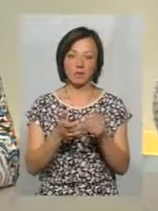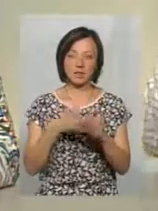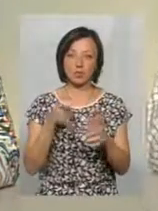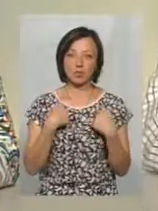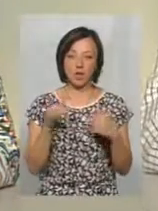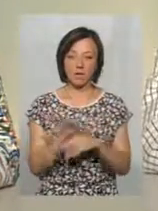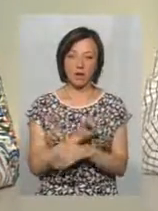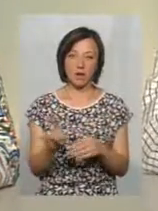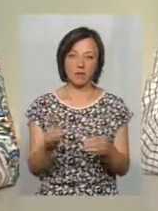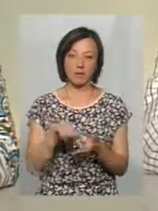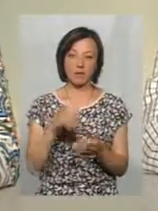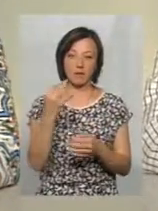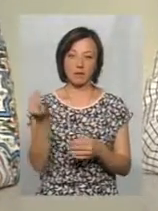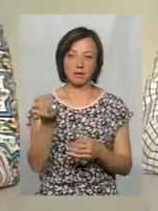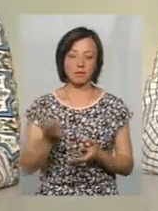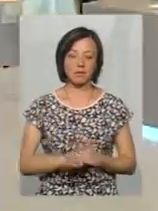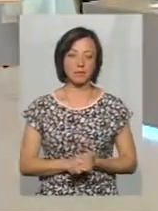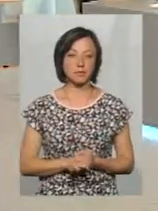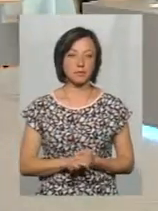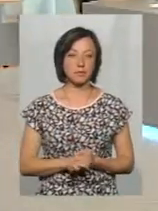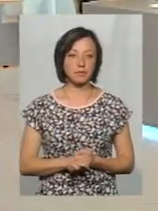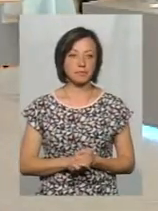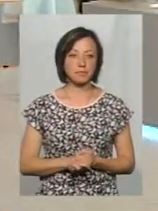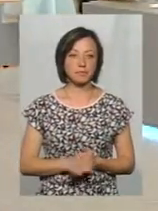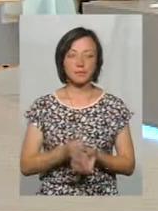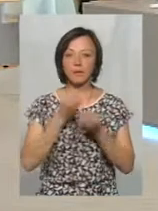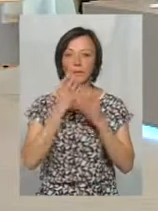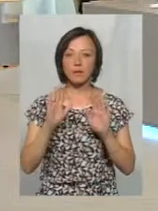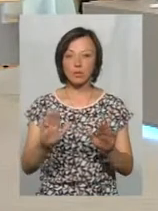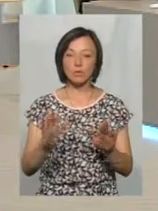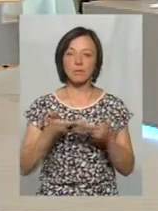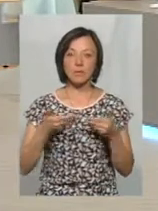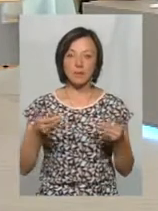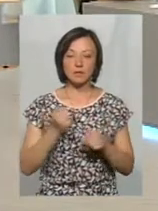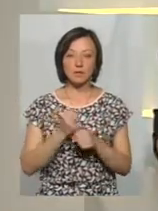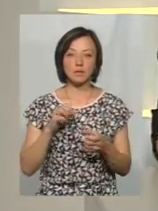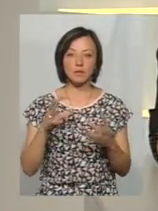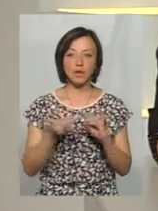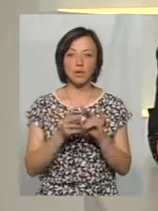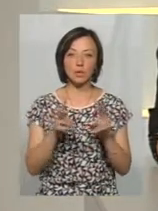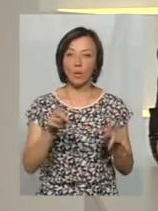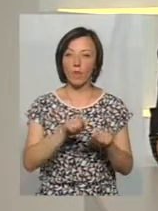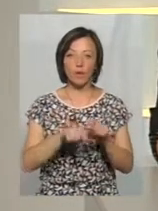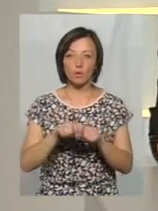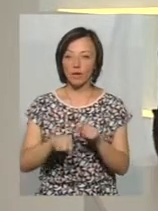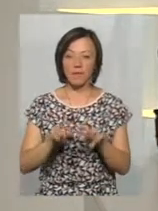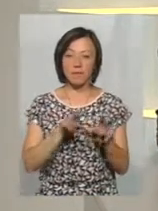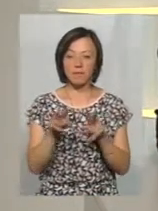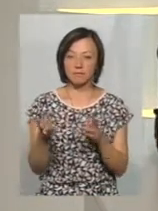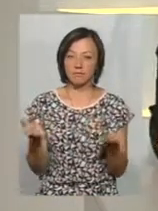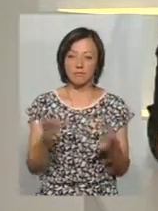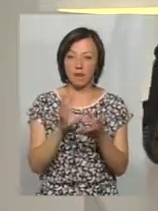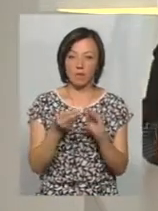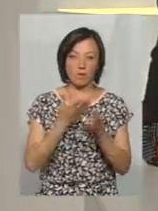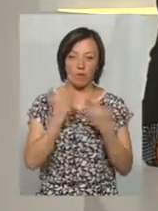що я шахрай, і я представляюсь її інтересами. Добре, але ми все ж таки дійшли до того, що ніхто не контролює і не перевіряє, ну,